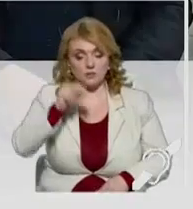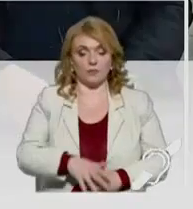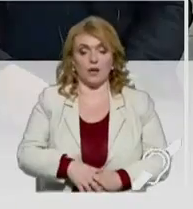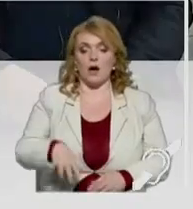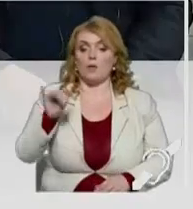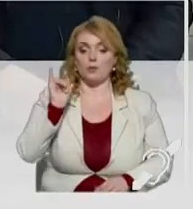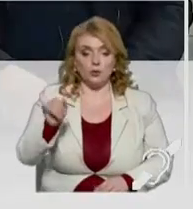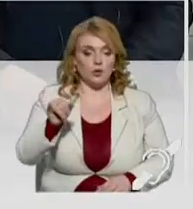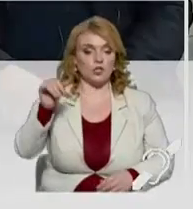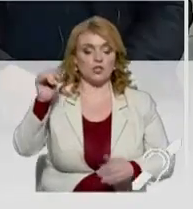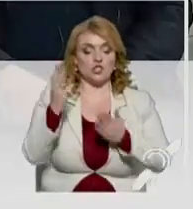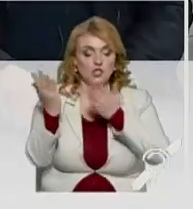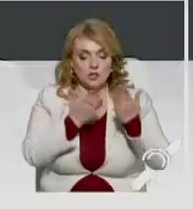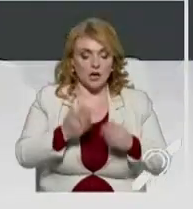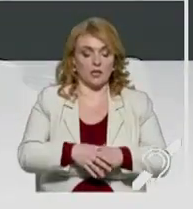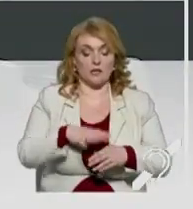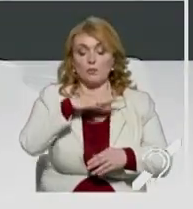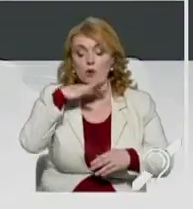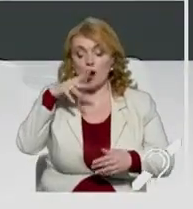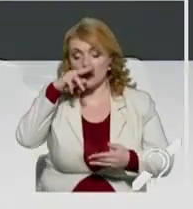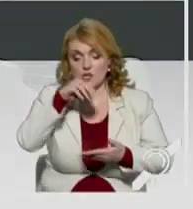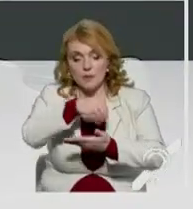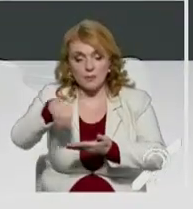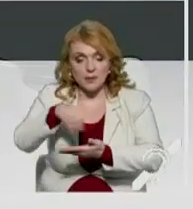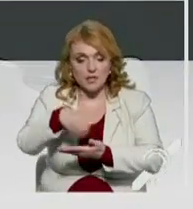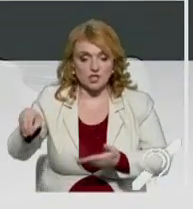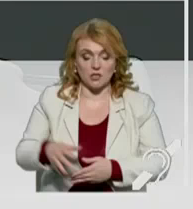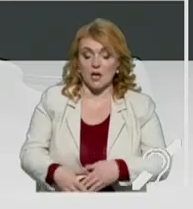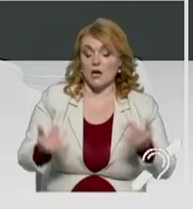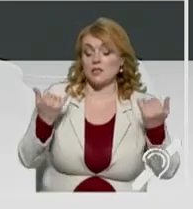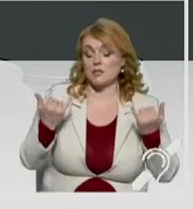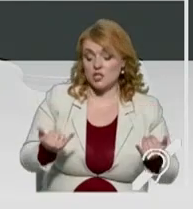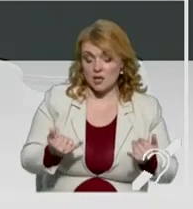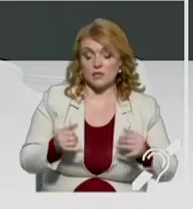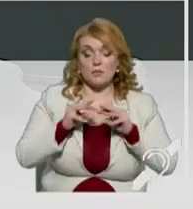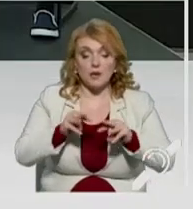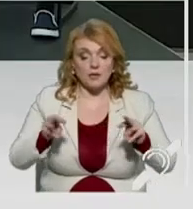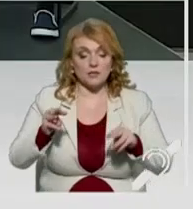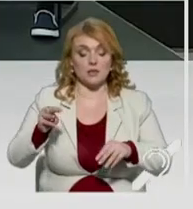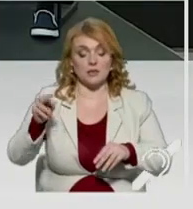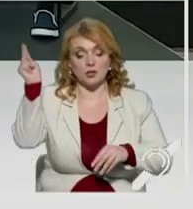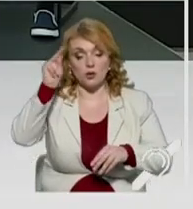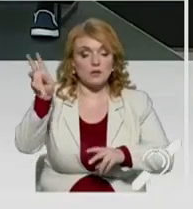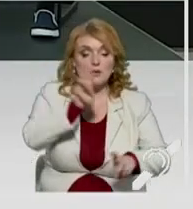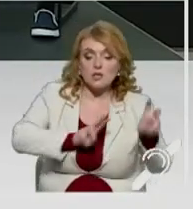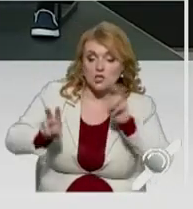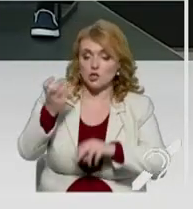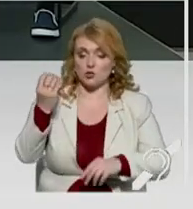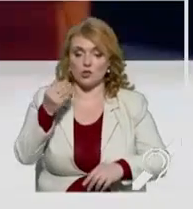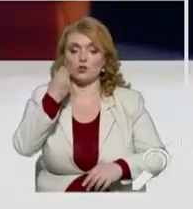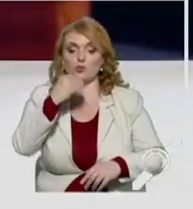anul 2025. Între timp, însă, ministerul are misiunea de a găsi bani și pentru celelalte instituții de învățământ.